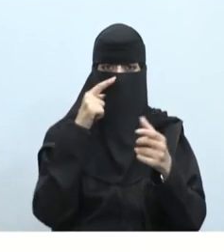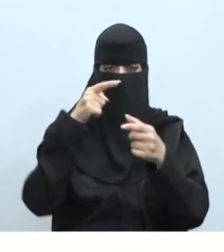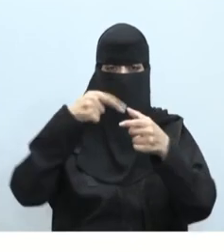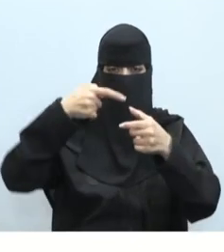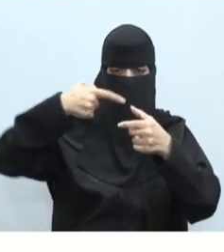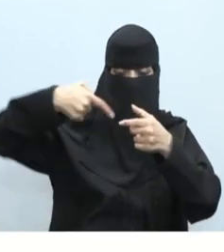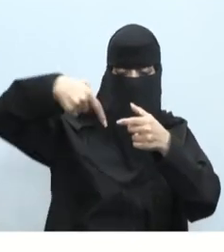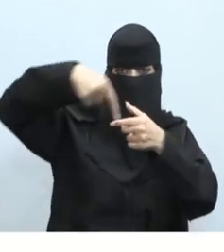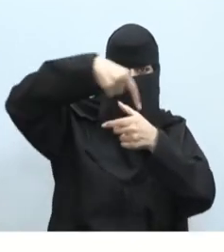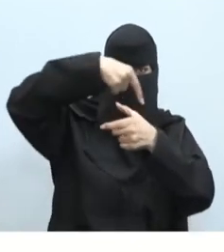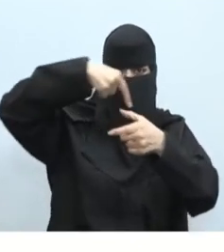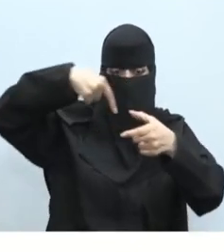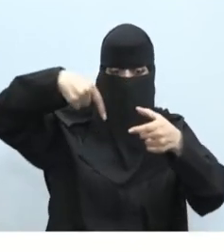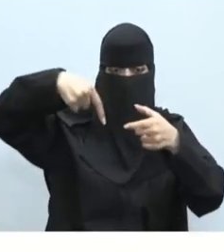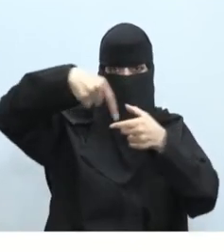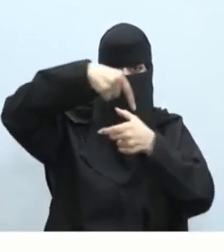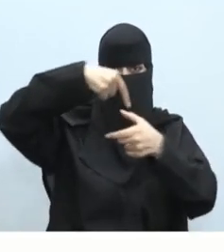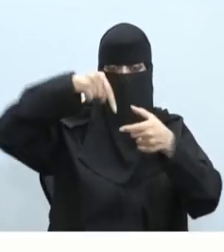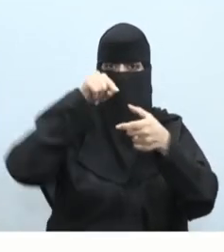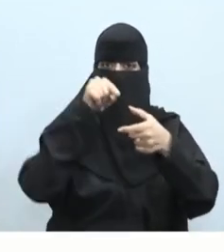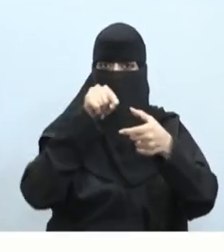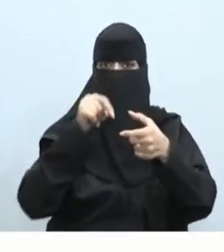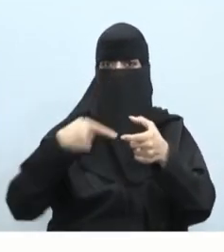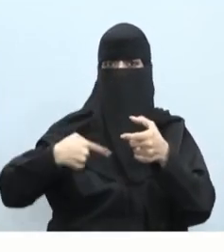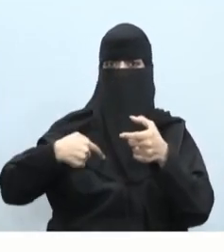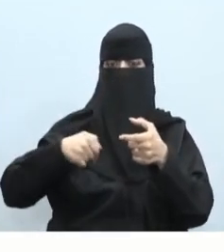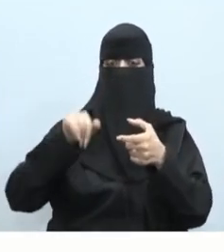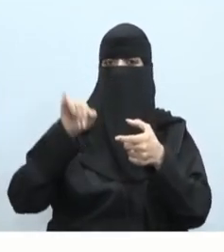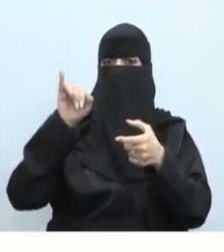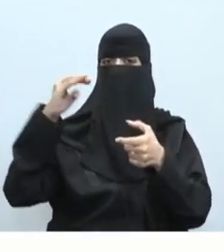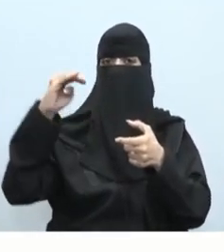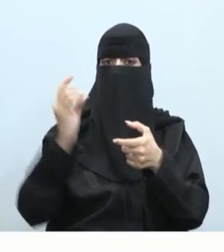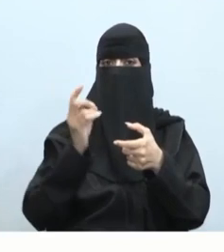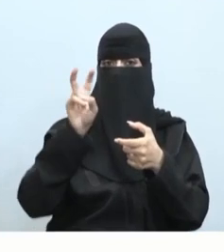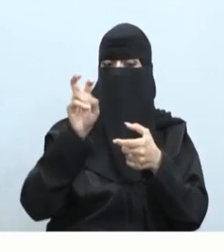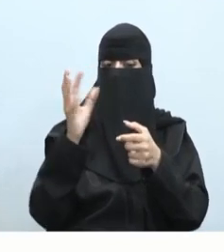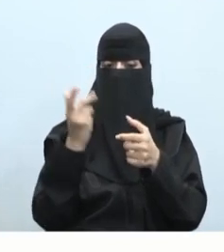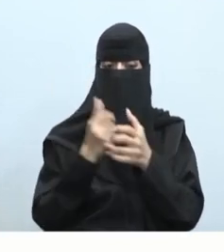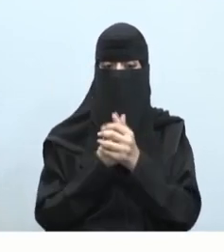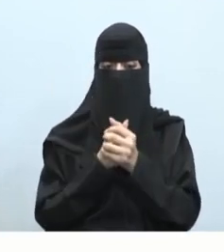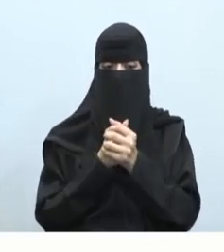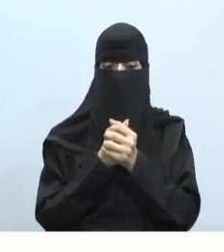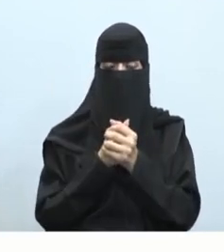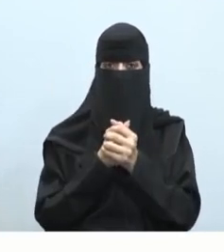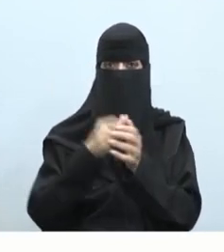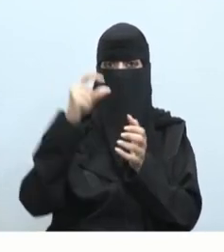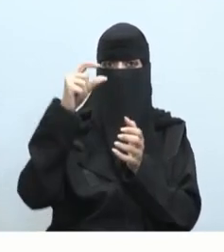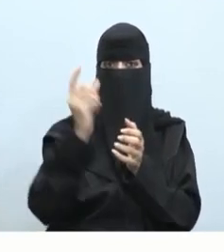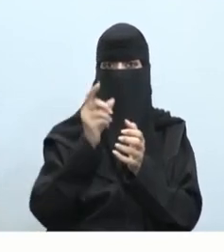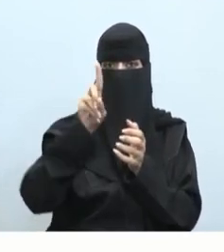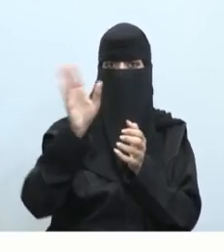هذه الصوره التي امامنا ابنائنا الطلاب هي عباره عن مجره ماذا درب